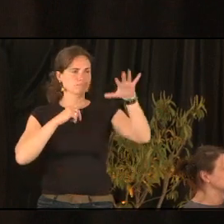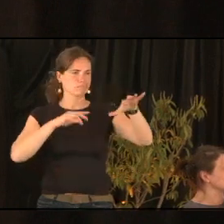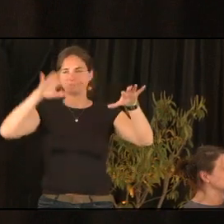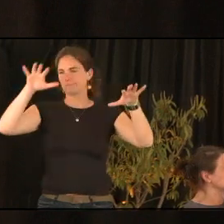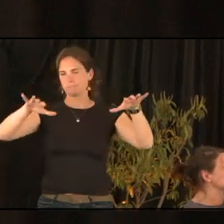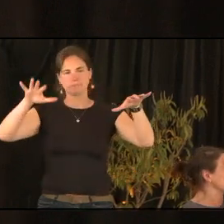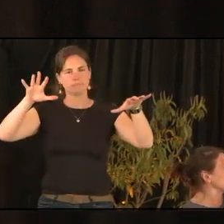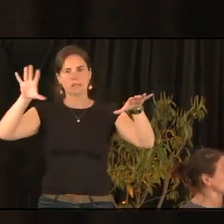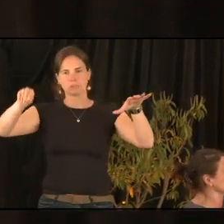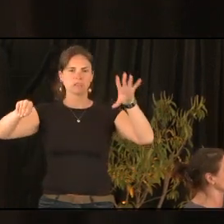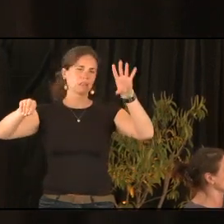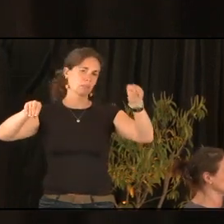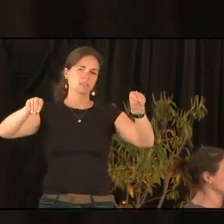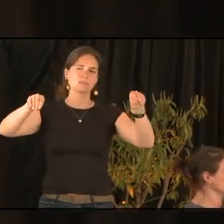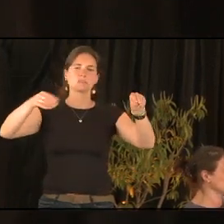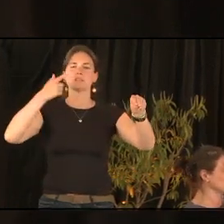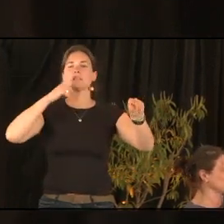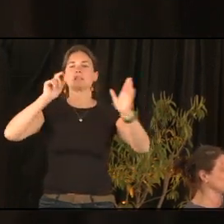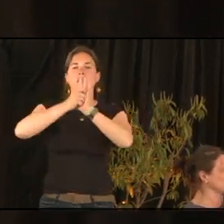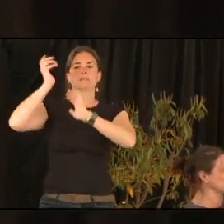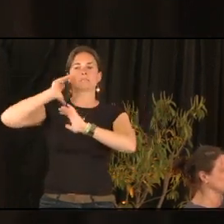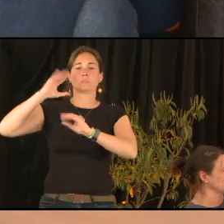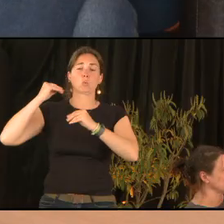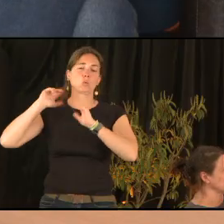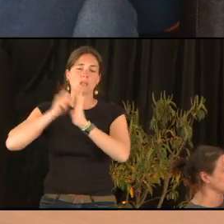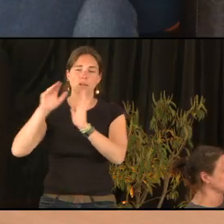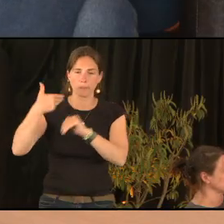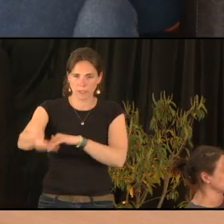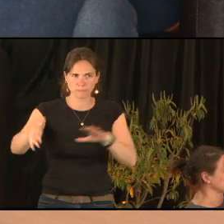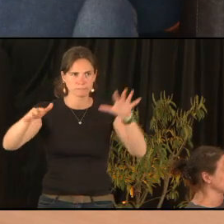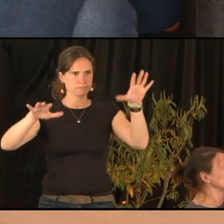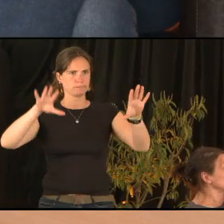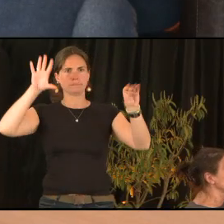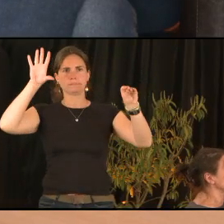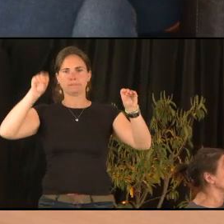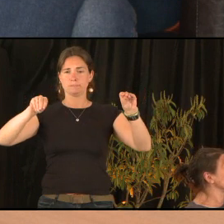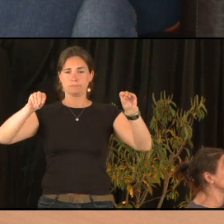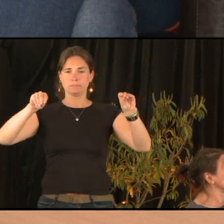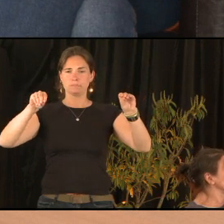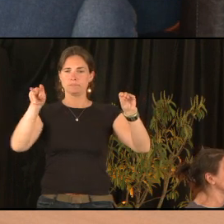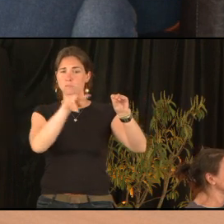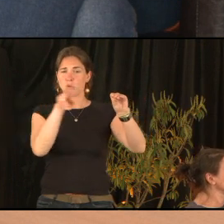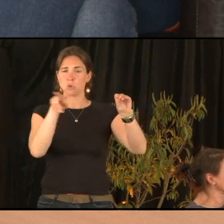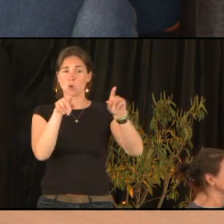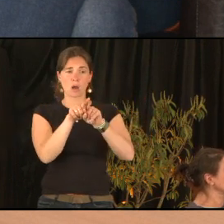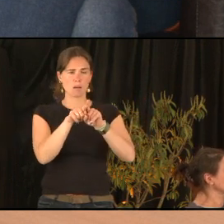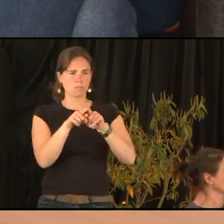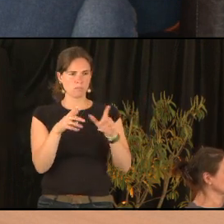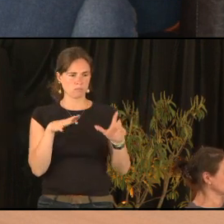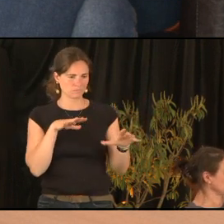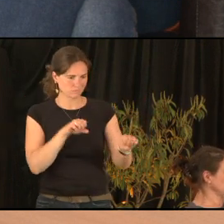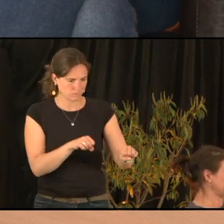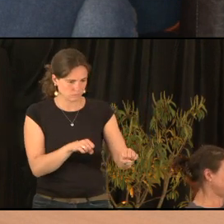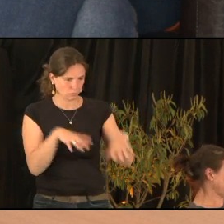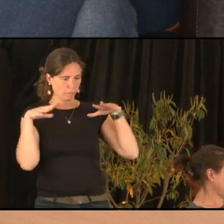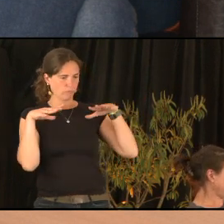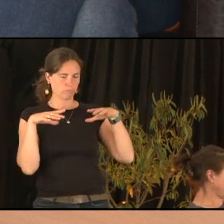mettre des personnages comme ça qui ont une mission en soi absurde. Il faut leur présence pour attester que ce